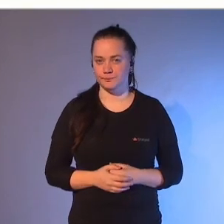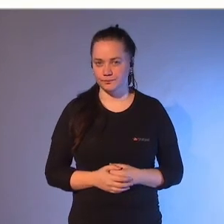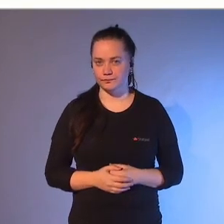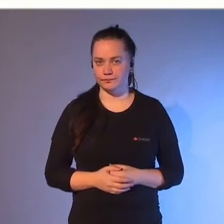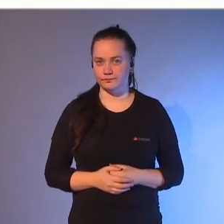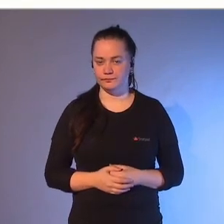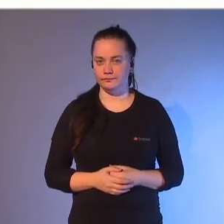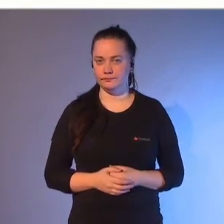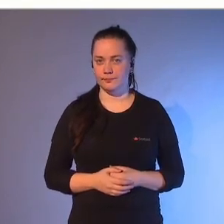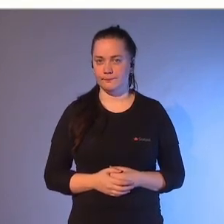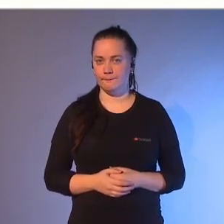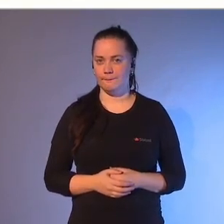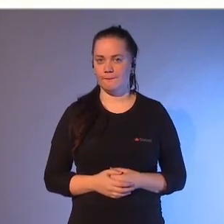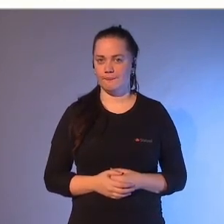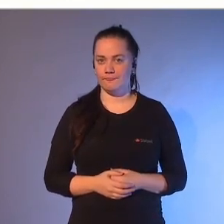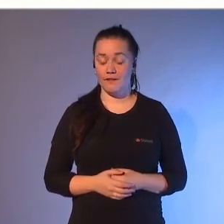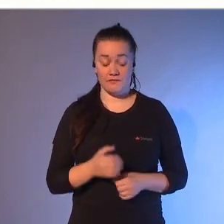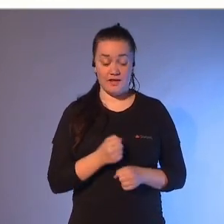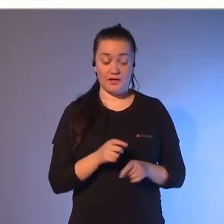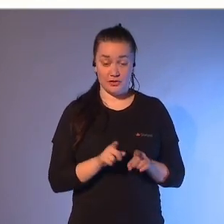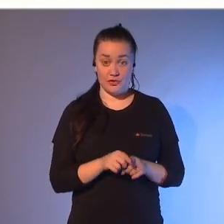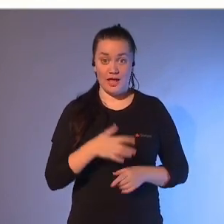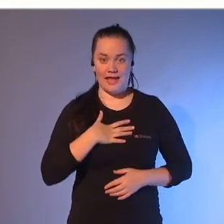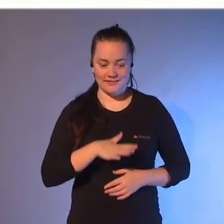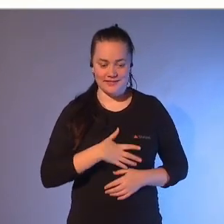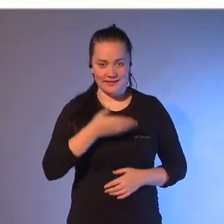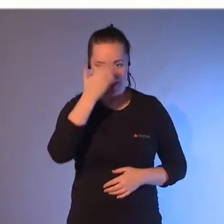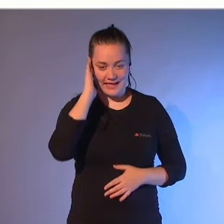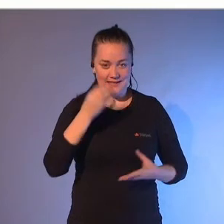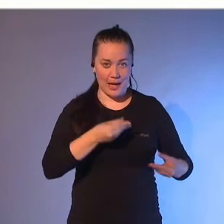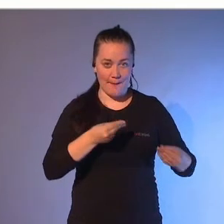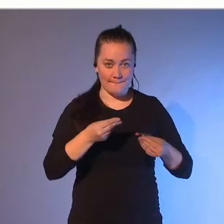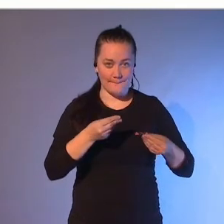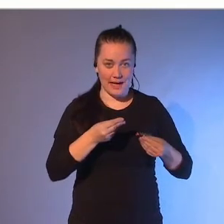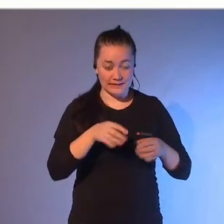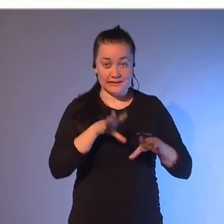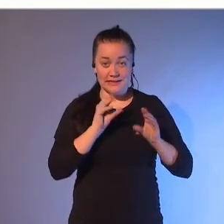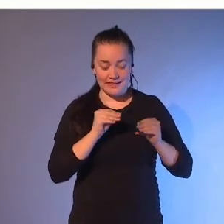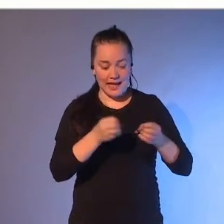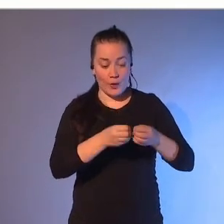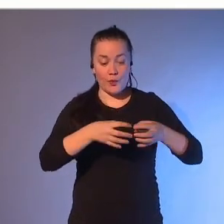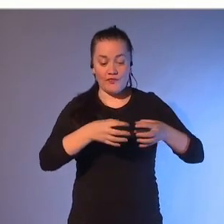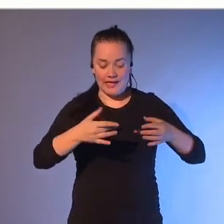Fordi at det jo faktisk sånn da, heldigvis, at hjernens plastisitet den kan utvikles hele livet.